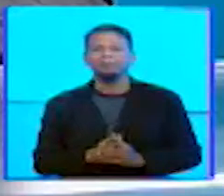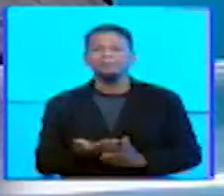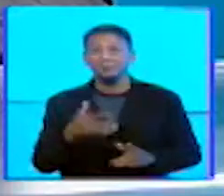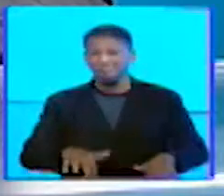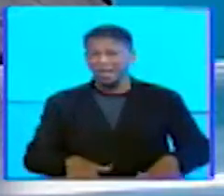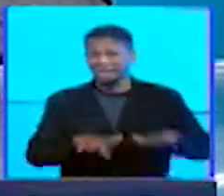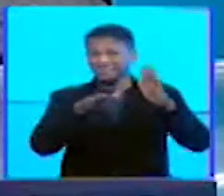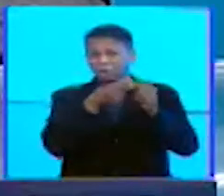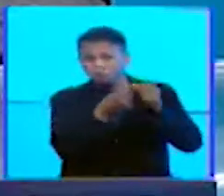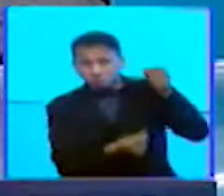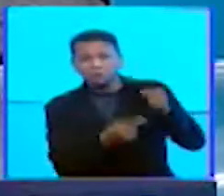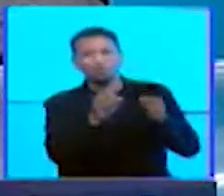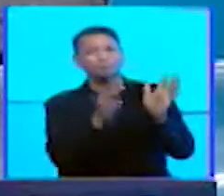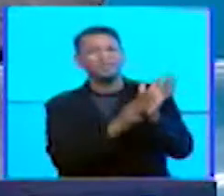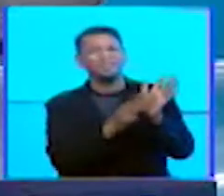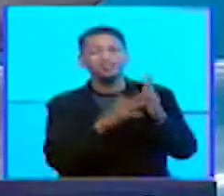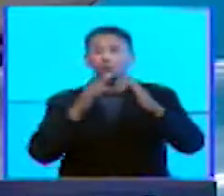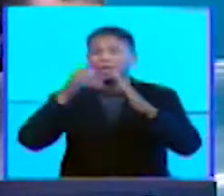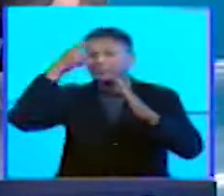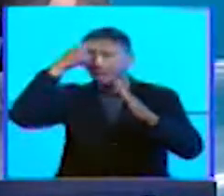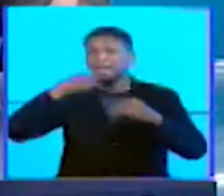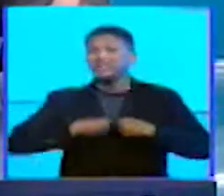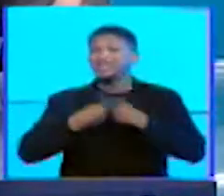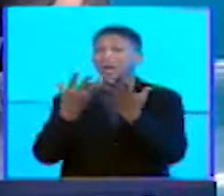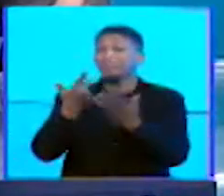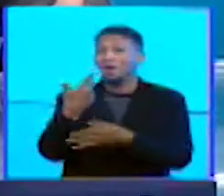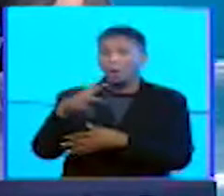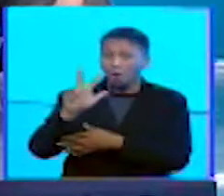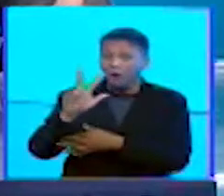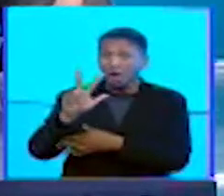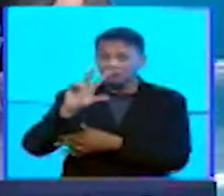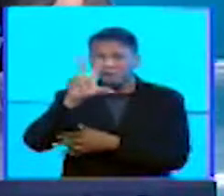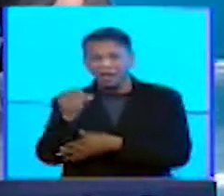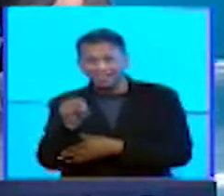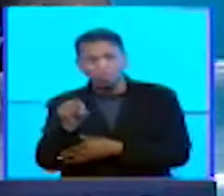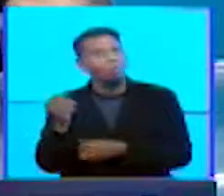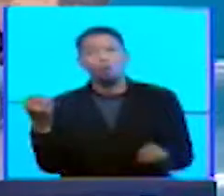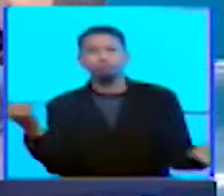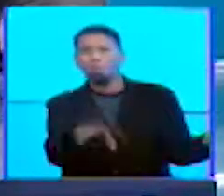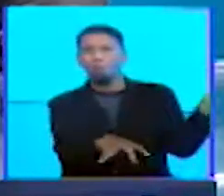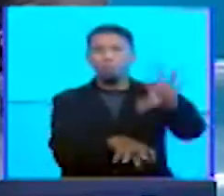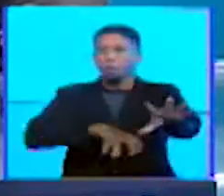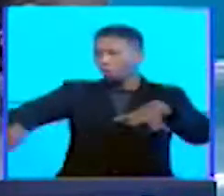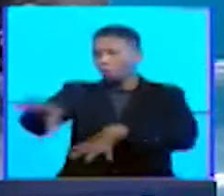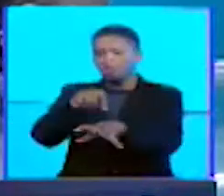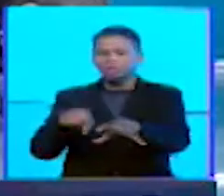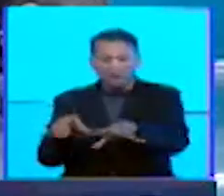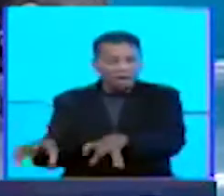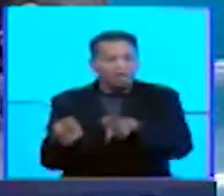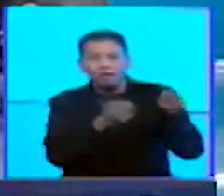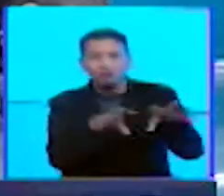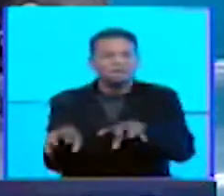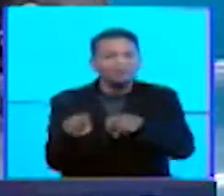Pasca terendam banjir setinggi 1 meter, Rumah Sakit Islam Karawang, Jawa Barat porak-poranda. Pasien pun masih dievakuasi ke rumah sakit